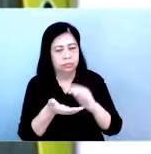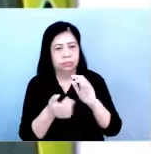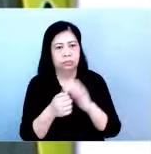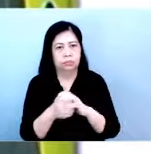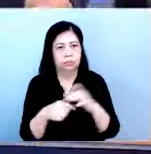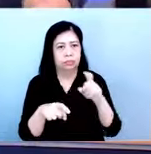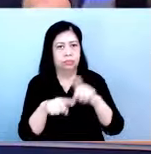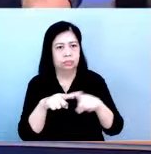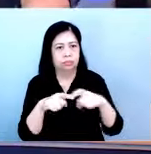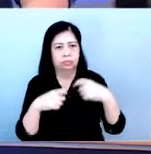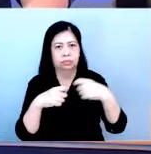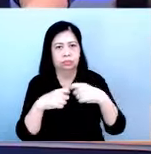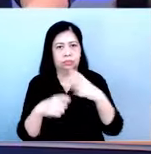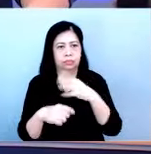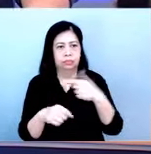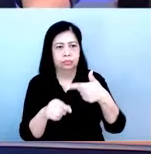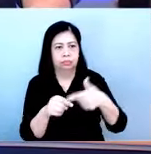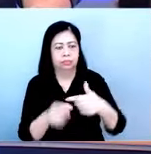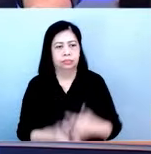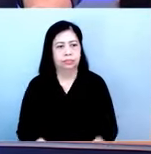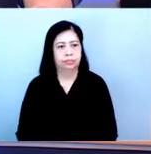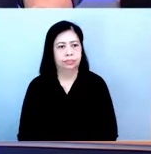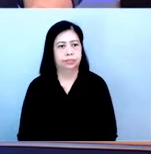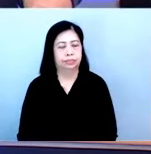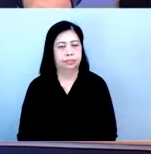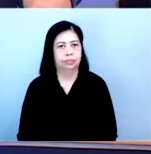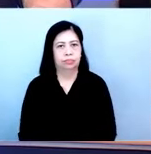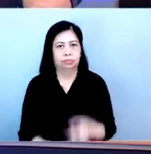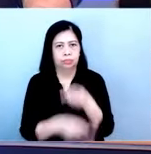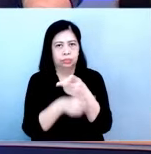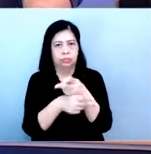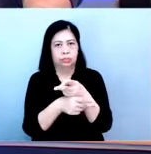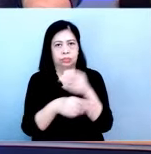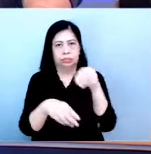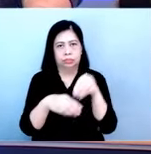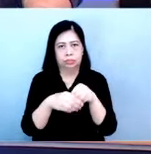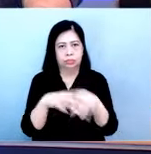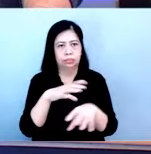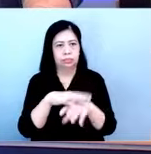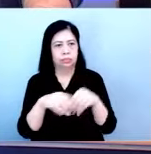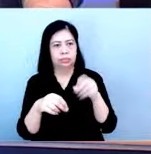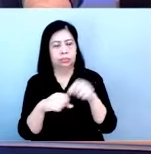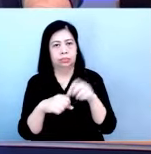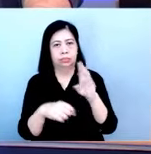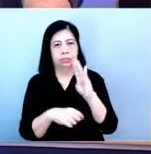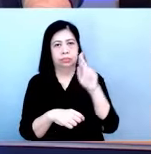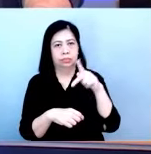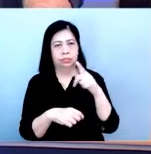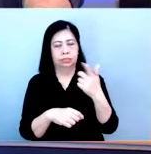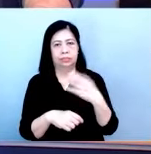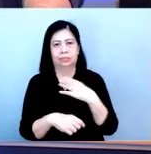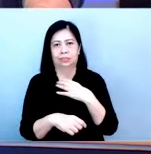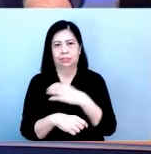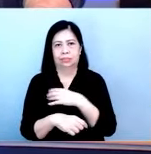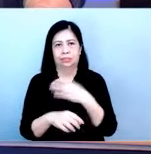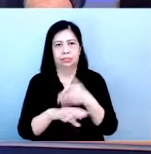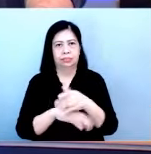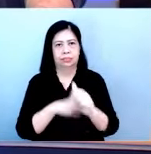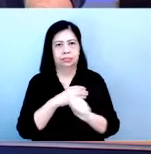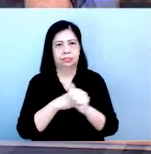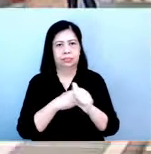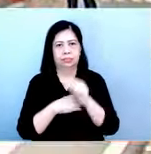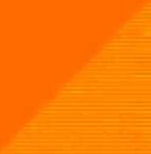gas. Bantay sarado ngayon ang loob at labas ng batasang pambansa matapos ang bomb threat